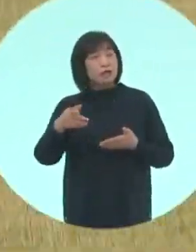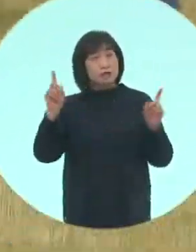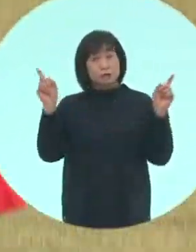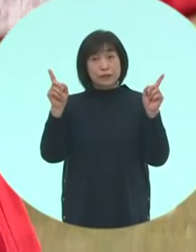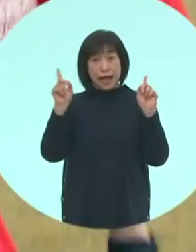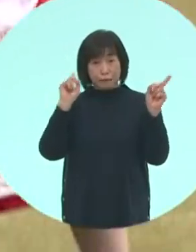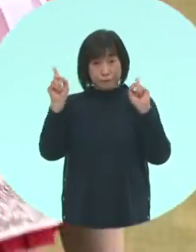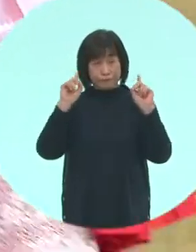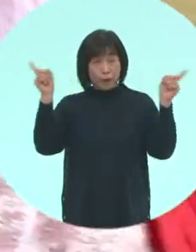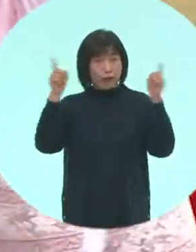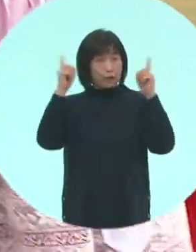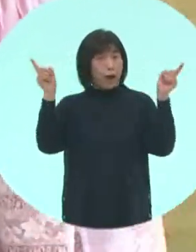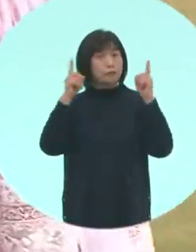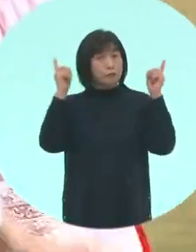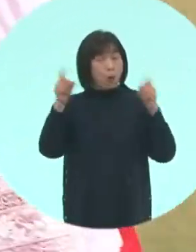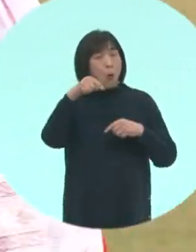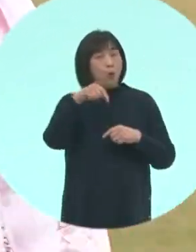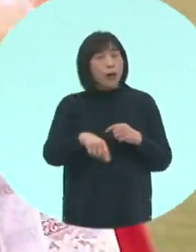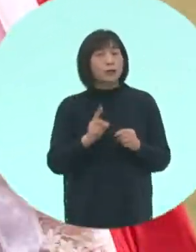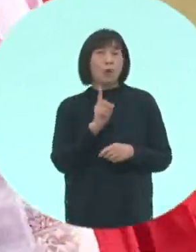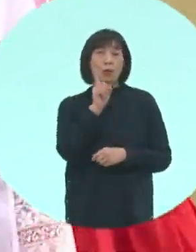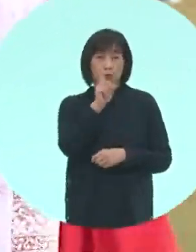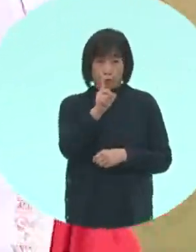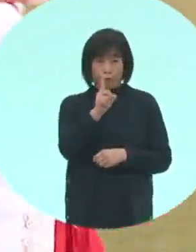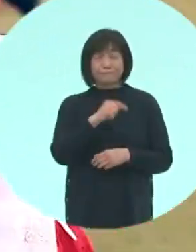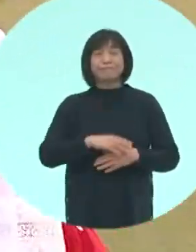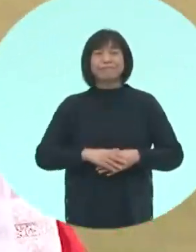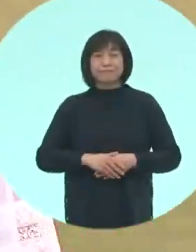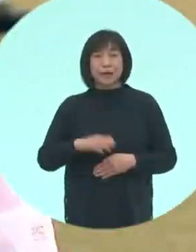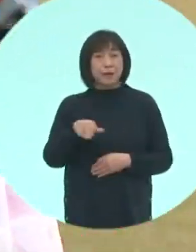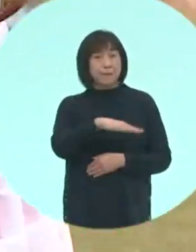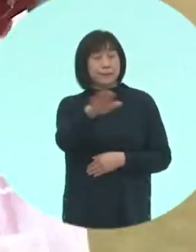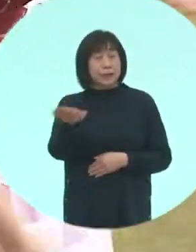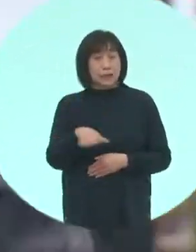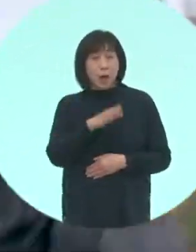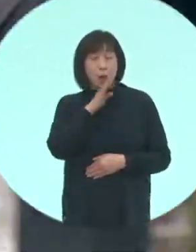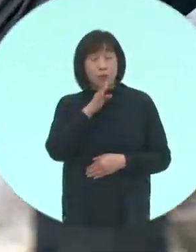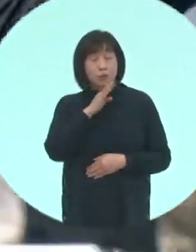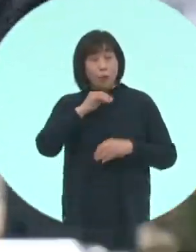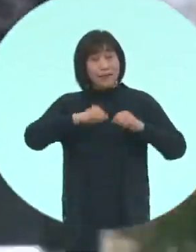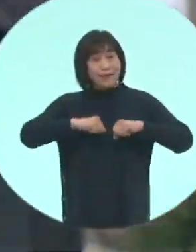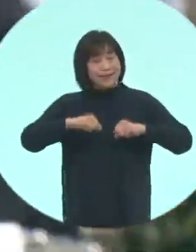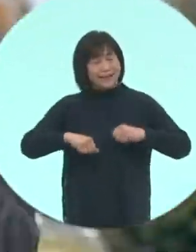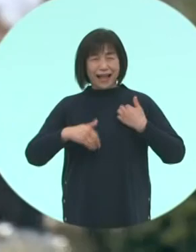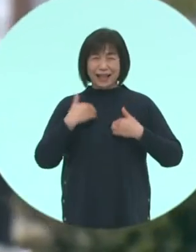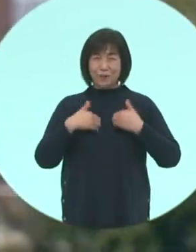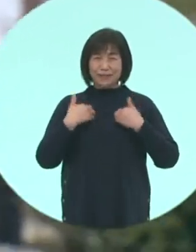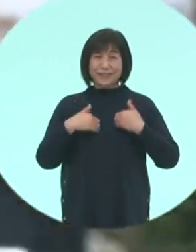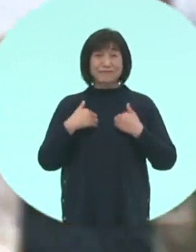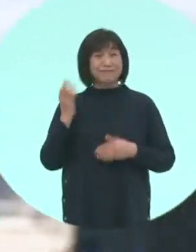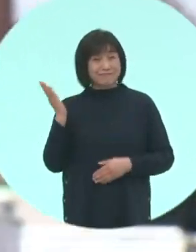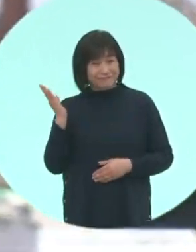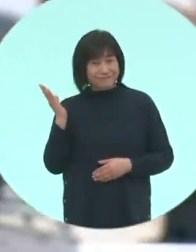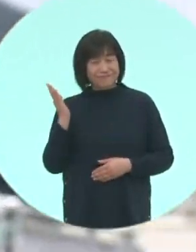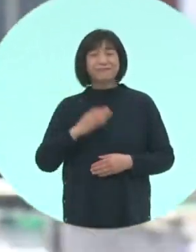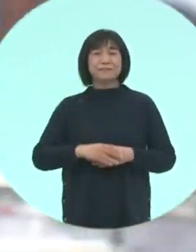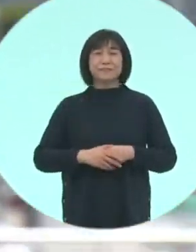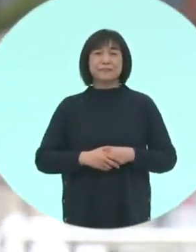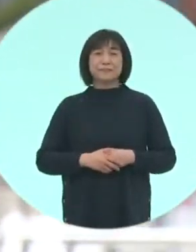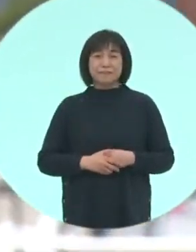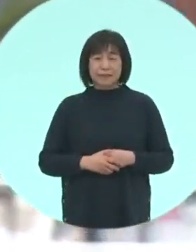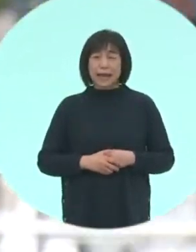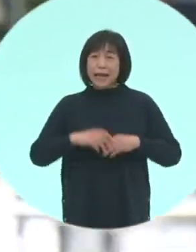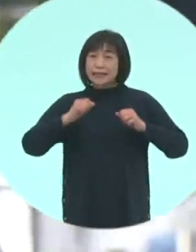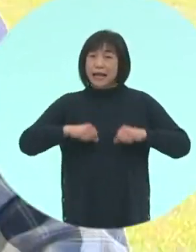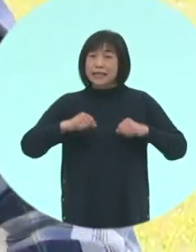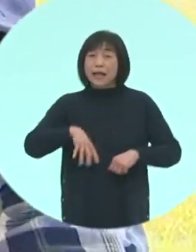ナレク運動の一つなのです。皆さん本当にお元気で楽しそうです。そんな元